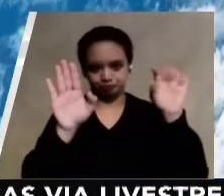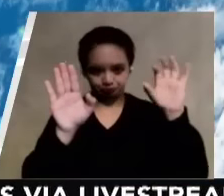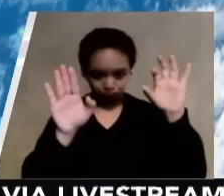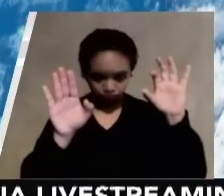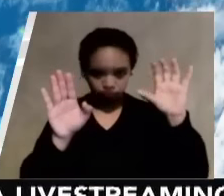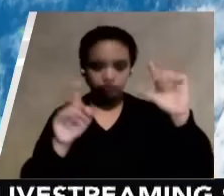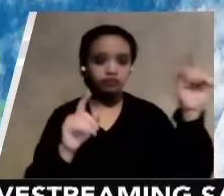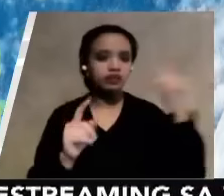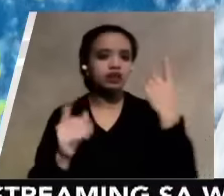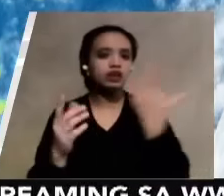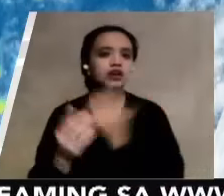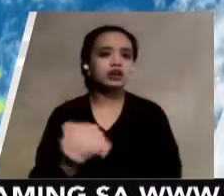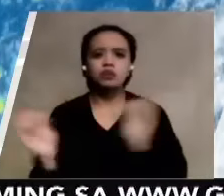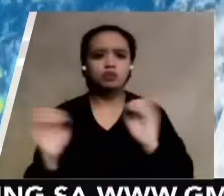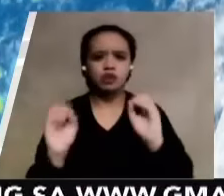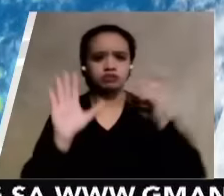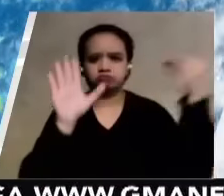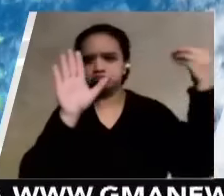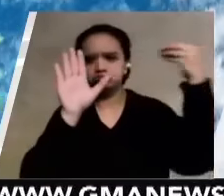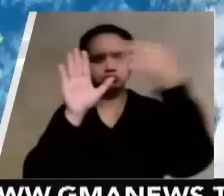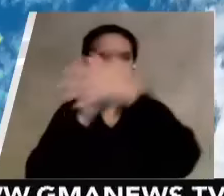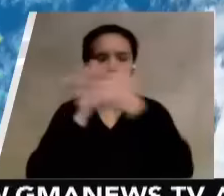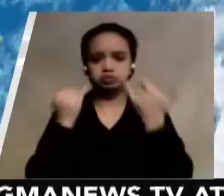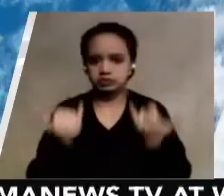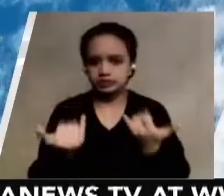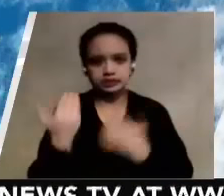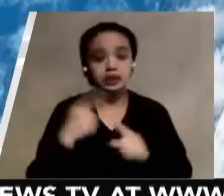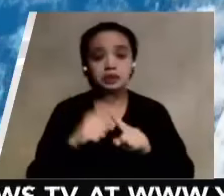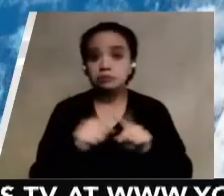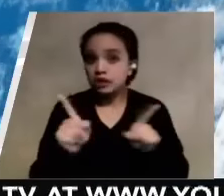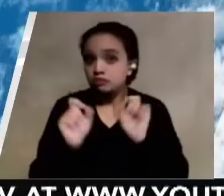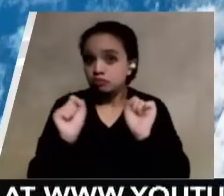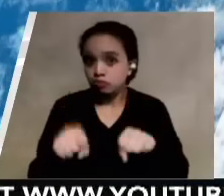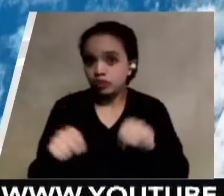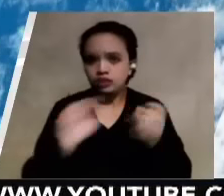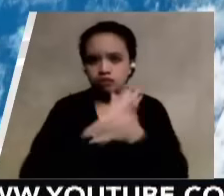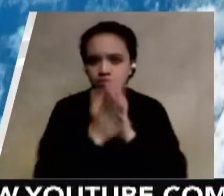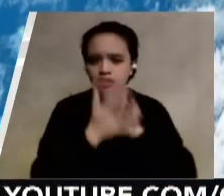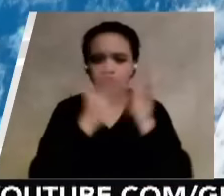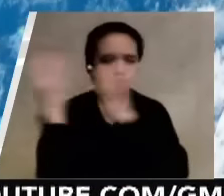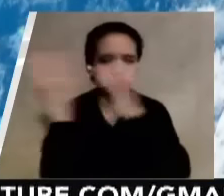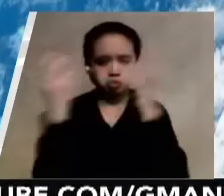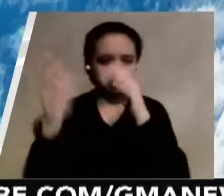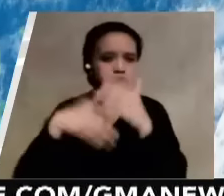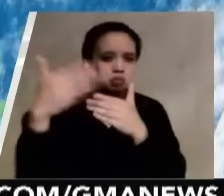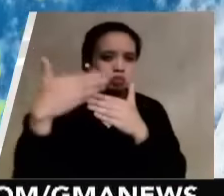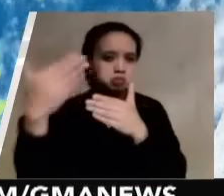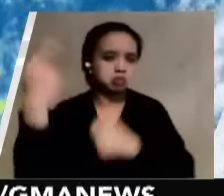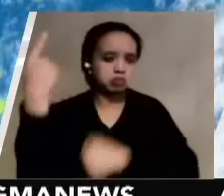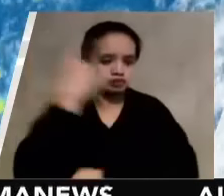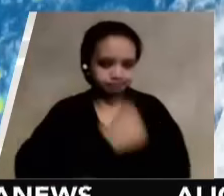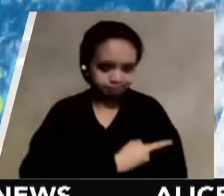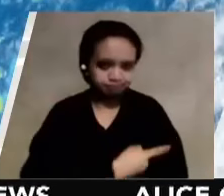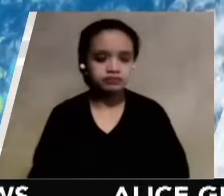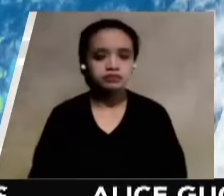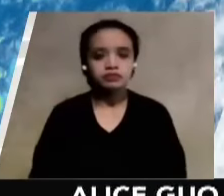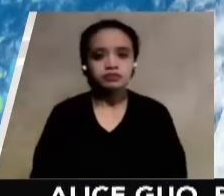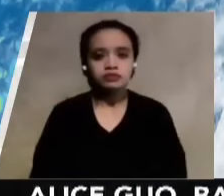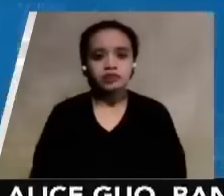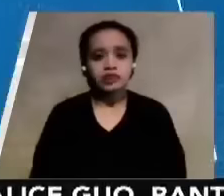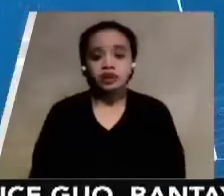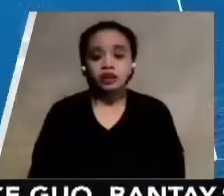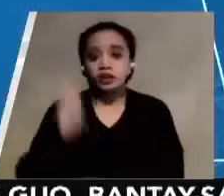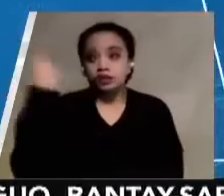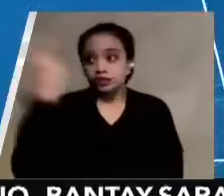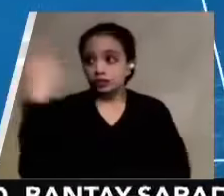itong direktang epekto sa bansa sa ngayon, pero posible maging bagyo sa mga susunod na araw. Pinalalakas ng LPA ang habagat